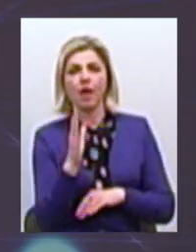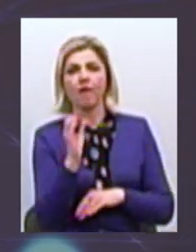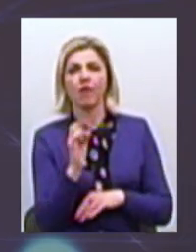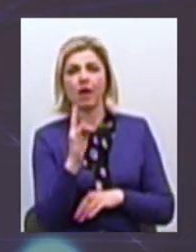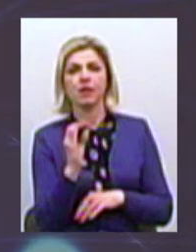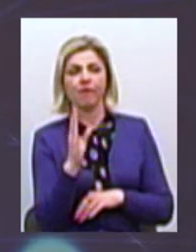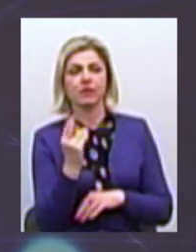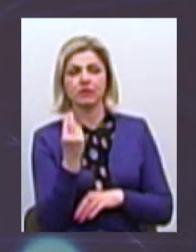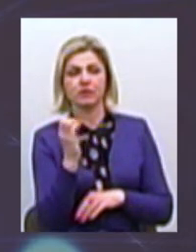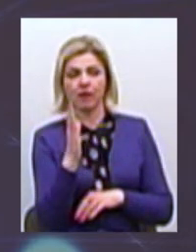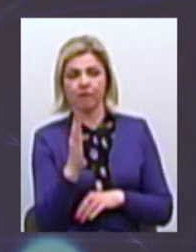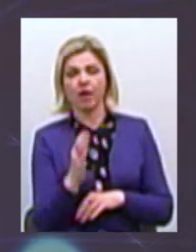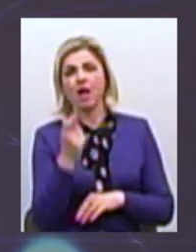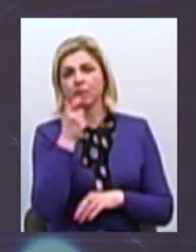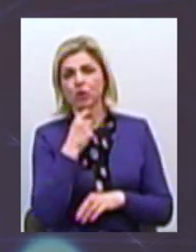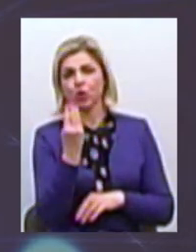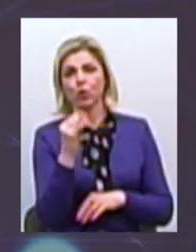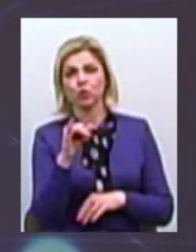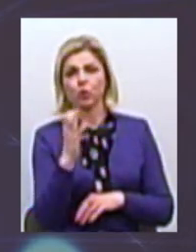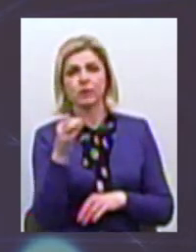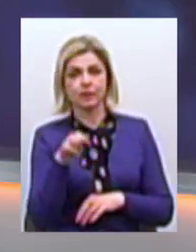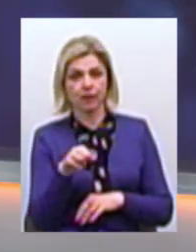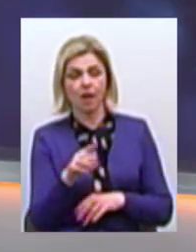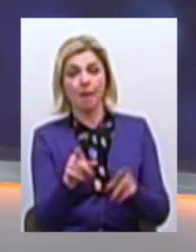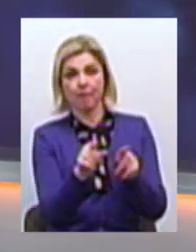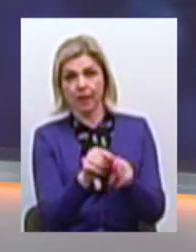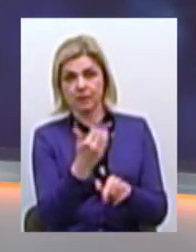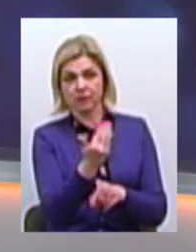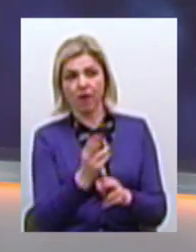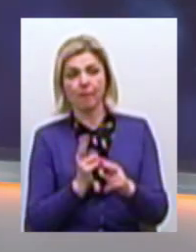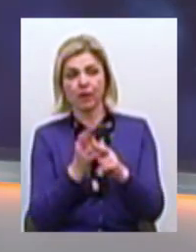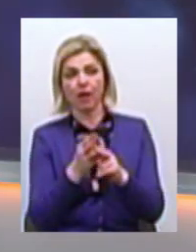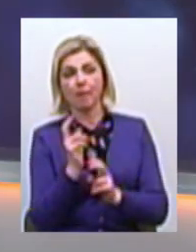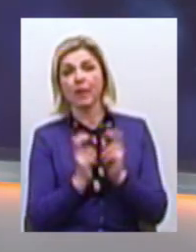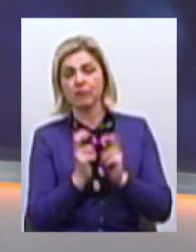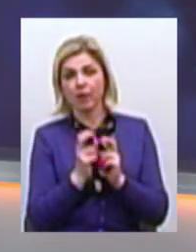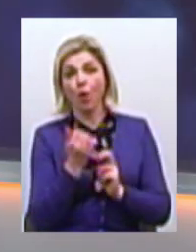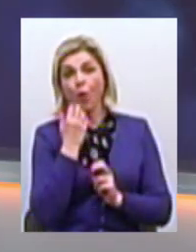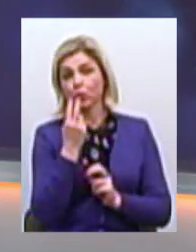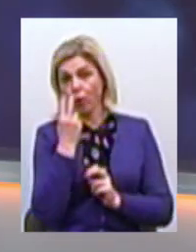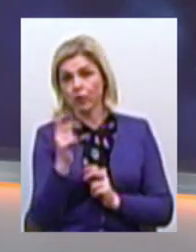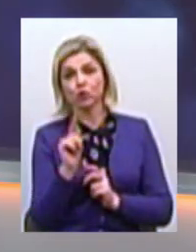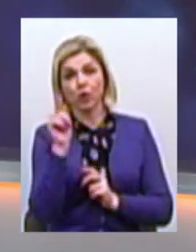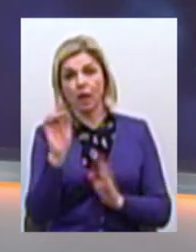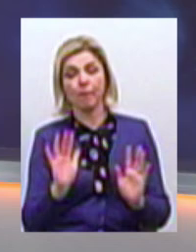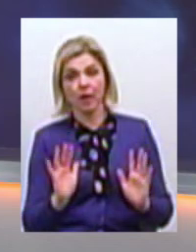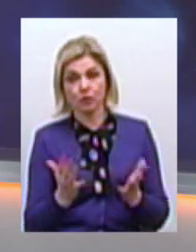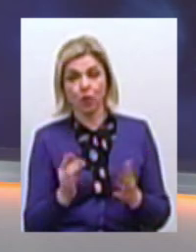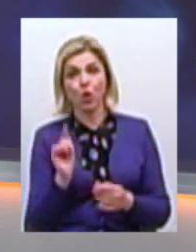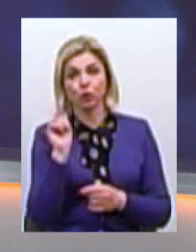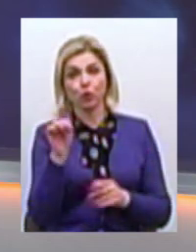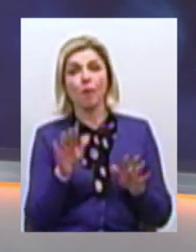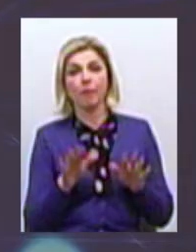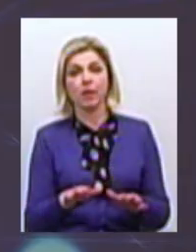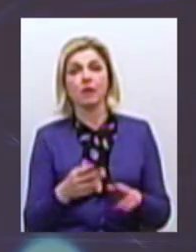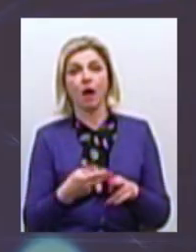вашій колеги, Лена, которая вместе с вами блокировала предприятие. Когда мы увидели, что там происходит в том месте, которое она